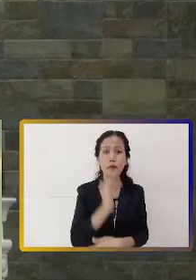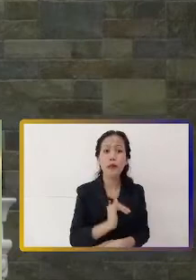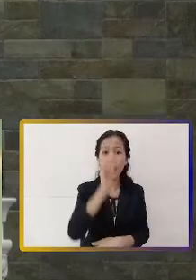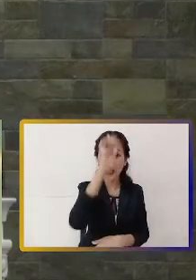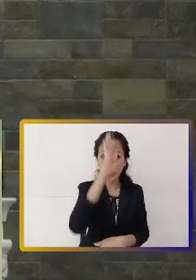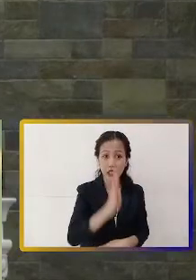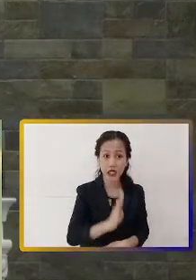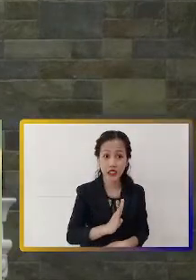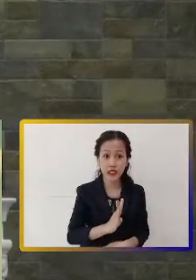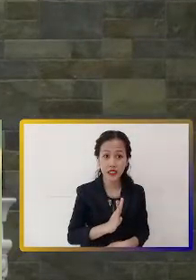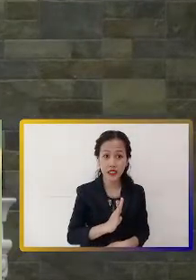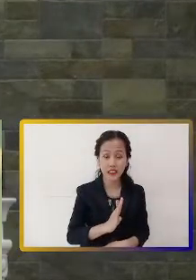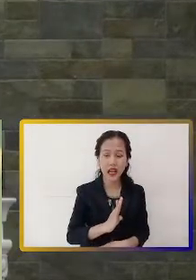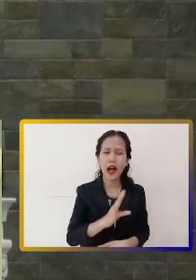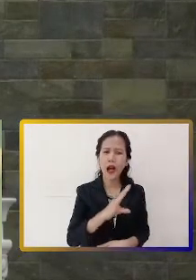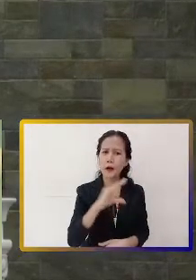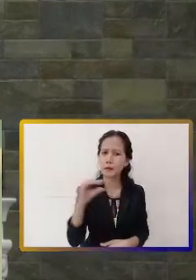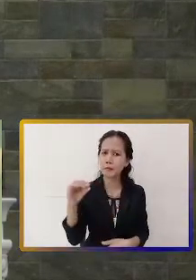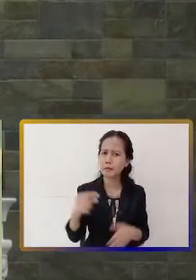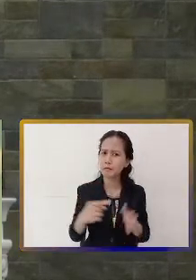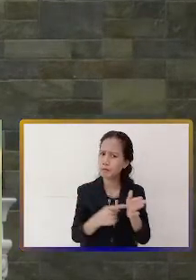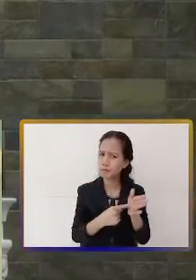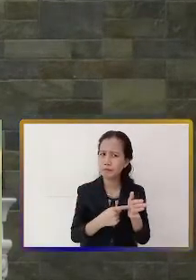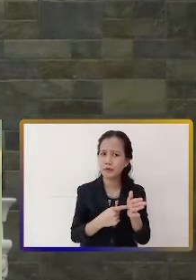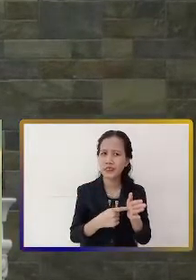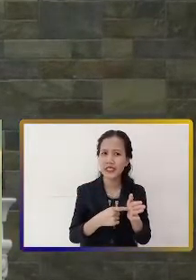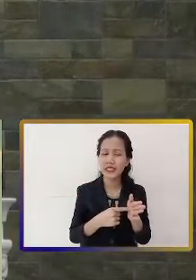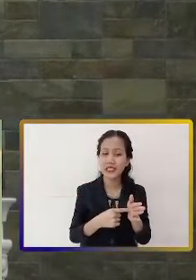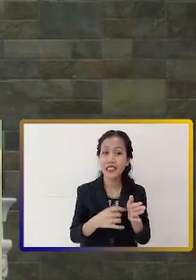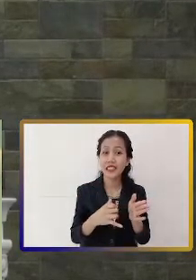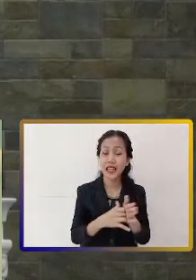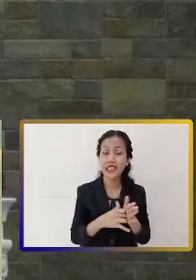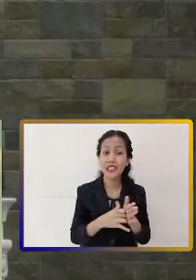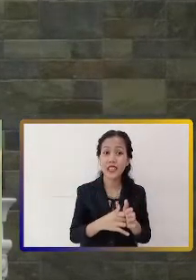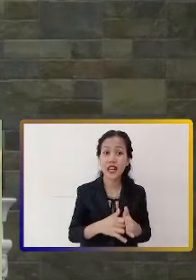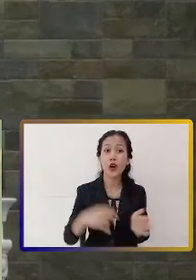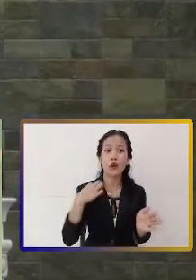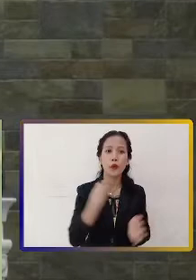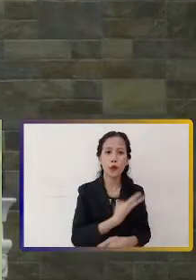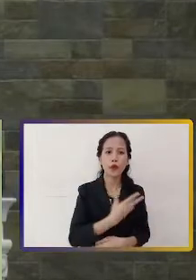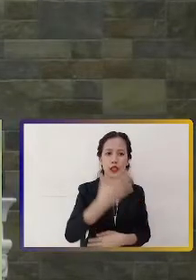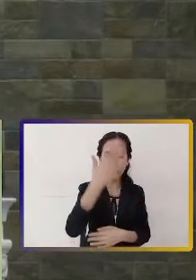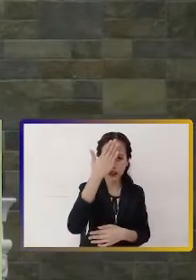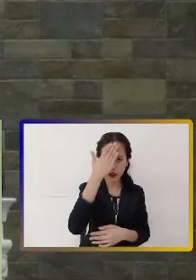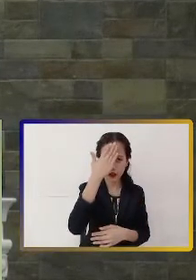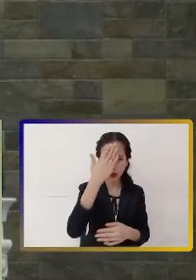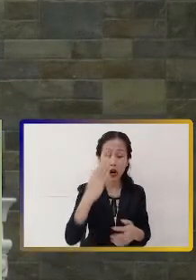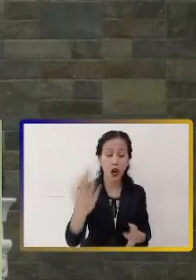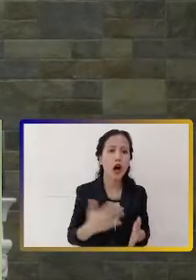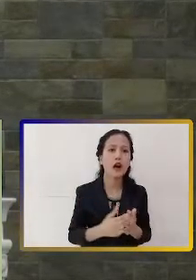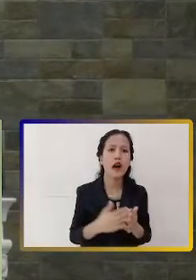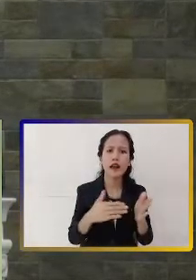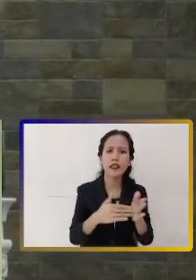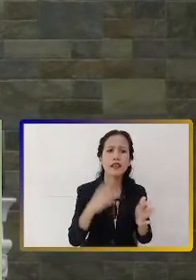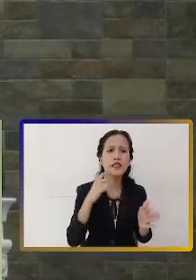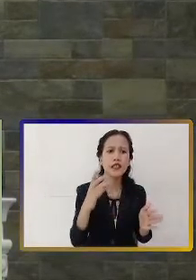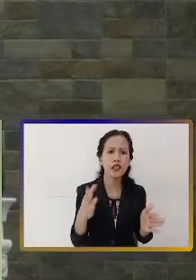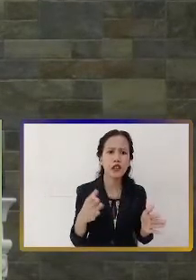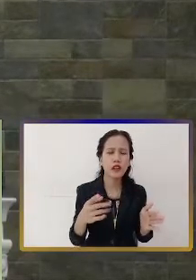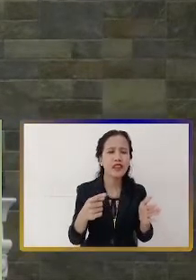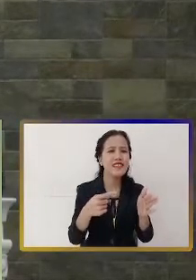here, makikita po natin mga patid kung ano ang paborito. Kaya sabi ko sa inyo mga patid, this is a